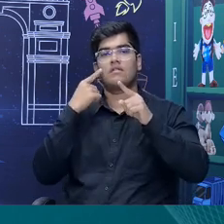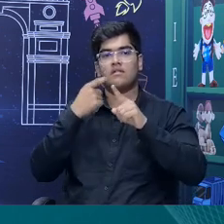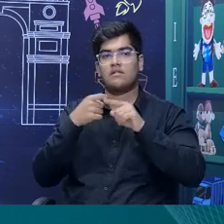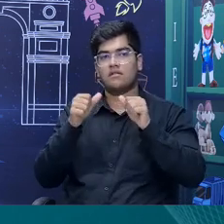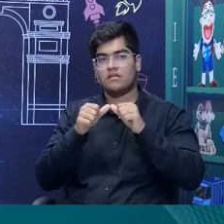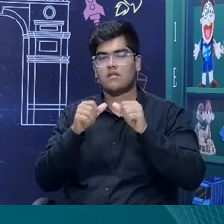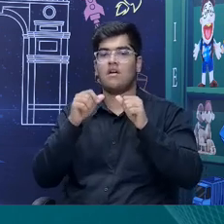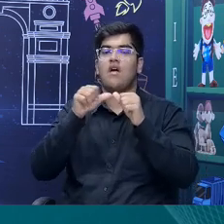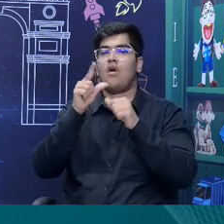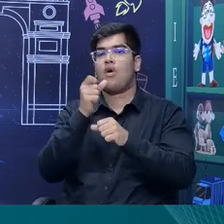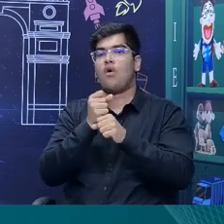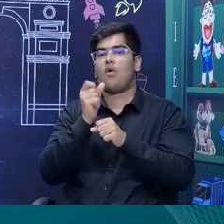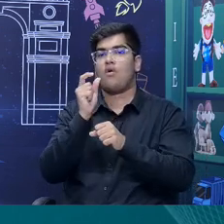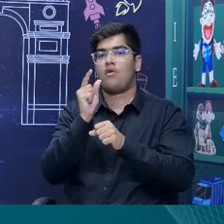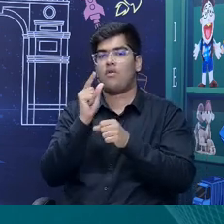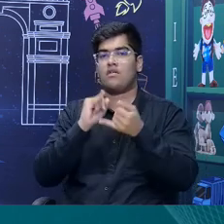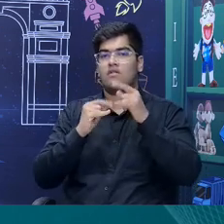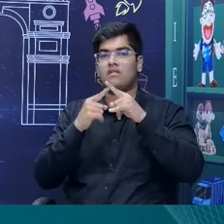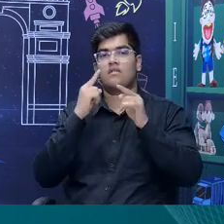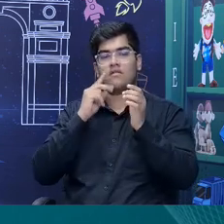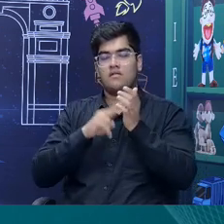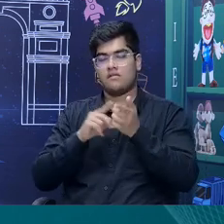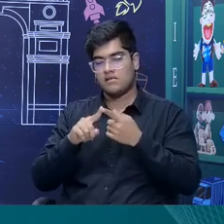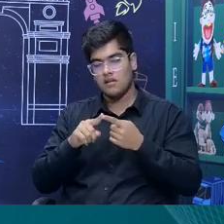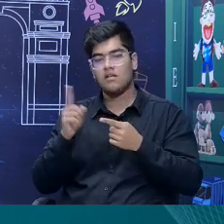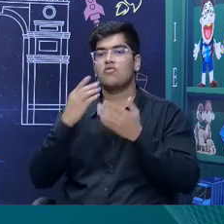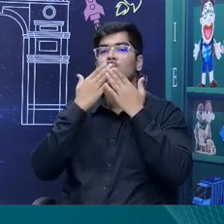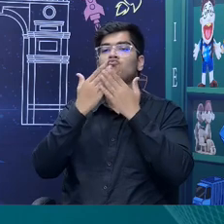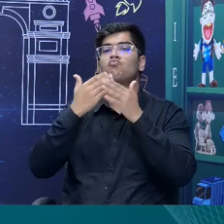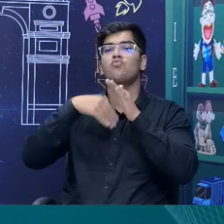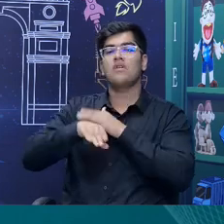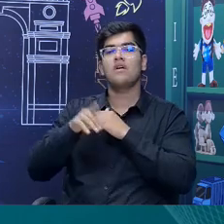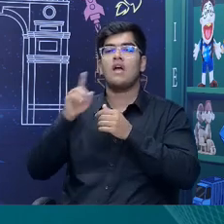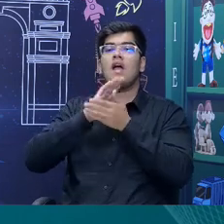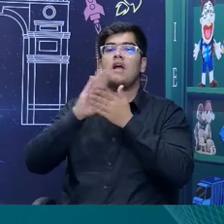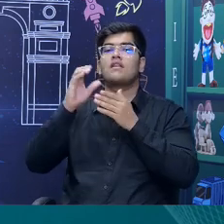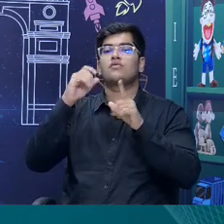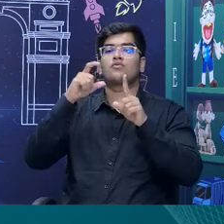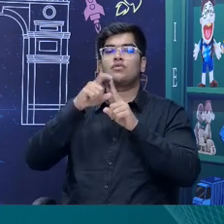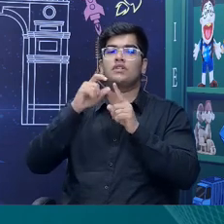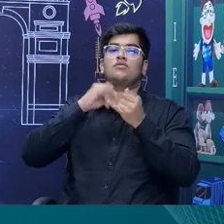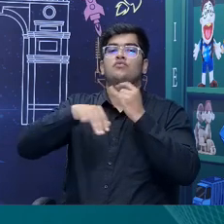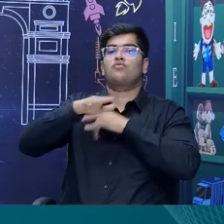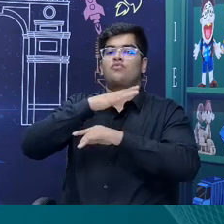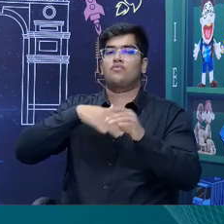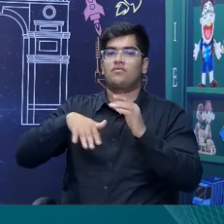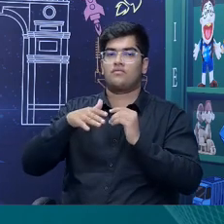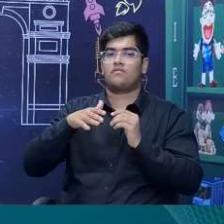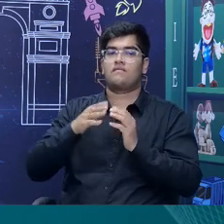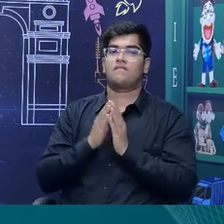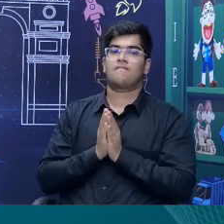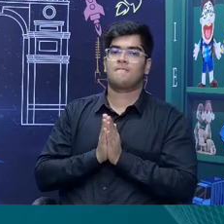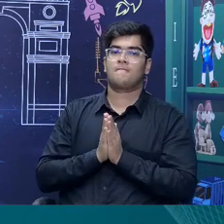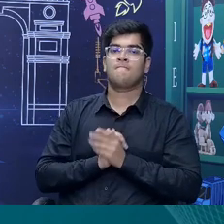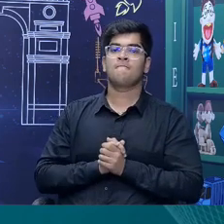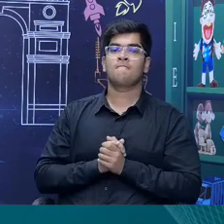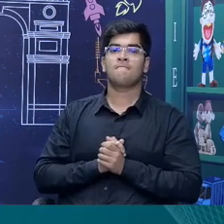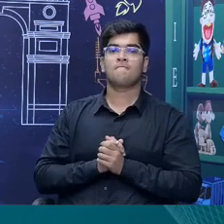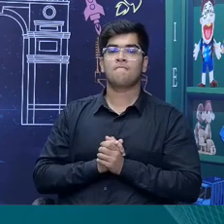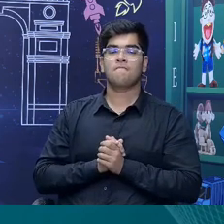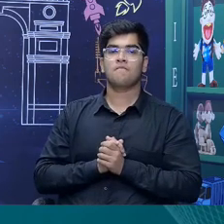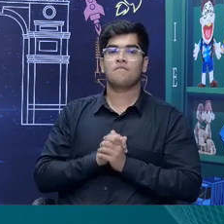हेड ऑफ डिपार्मेंट सोशियोलॉजी फ्रॉम आइडियल पब्लिक स्कूल द्वारका दिल्ली मैं आपको बहुत-बहुत स्वागत है नमस्कार मामा और इससे